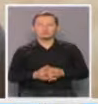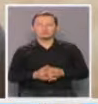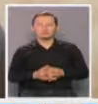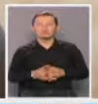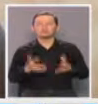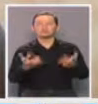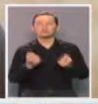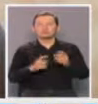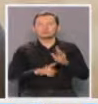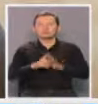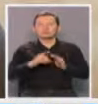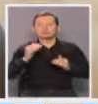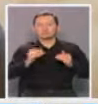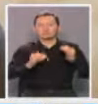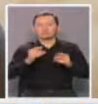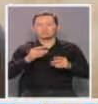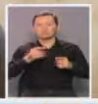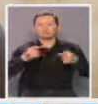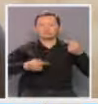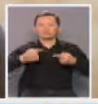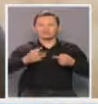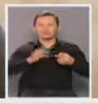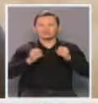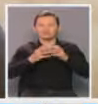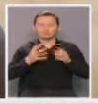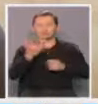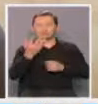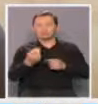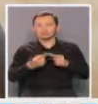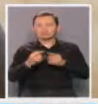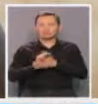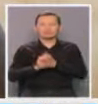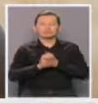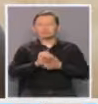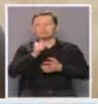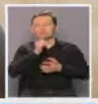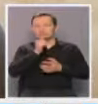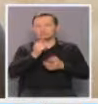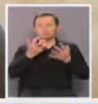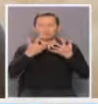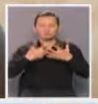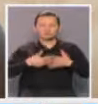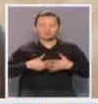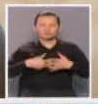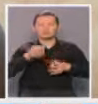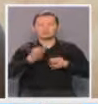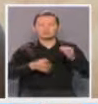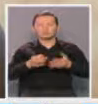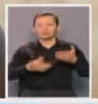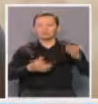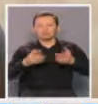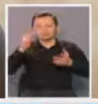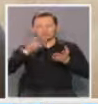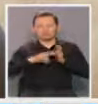принимают меры по урегулированию спора мирным путем в течение 5 рабочих дней, это время, которое выделено, предоставлено Гражданским